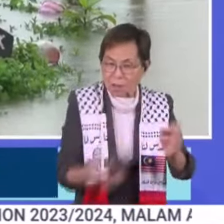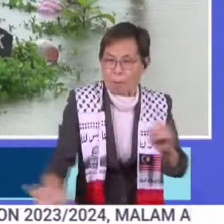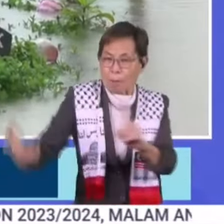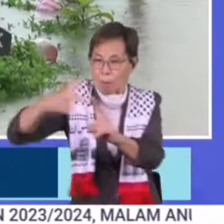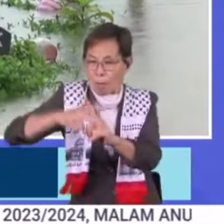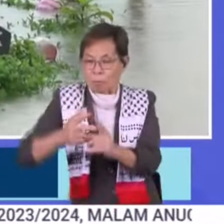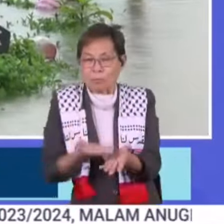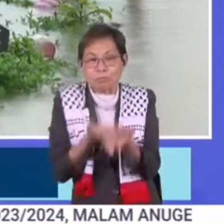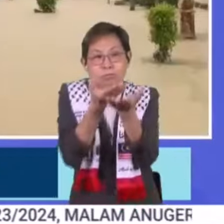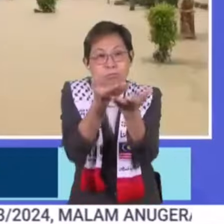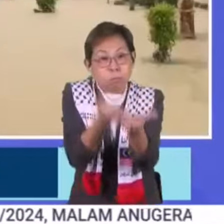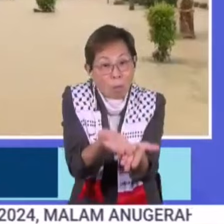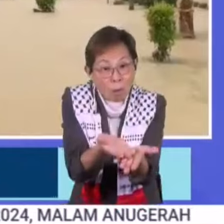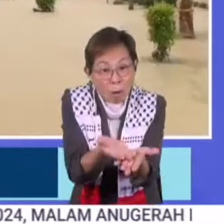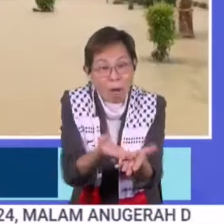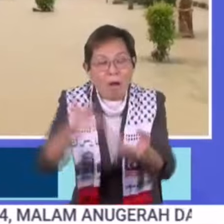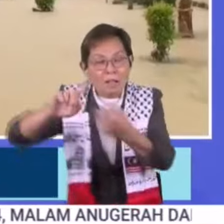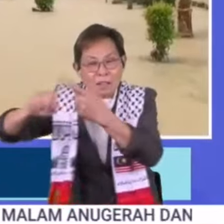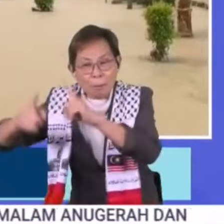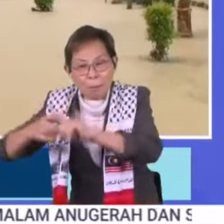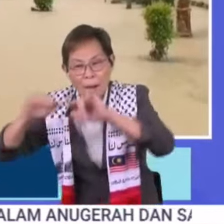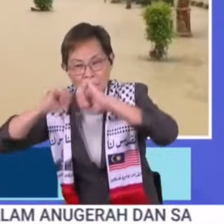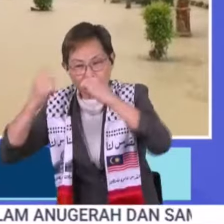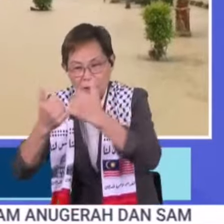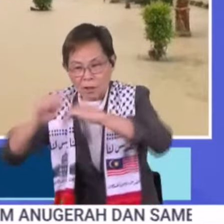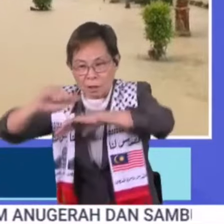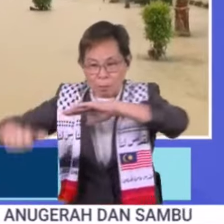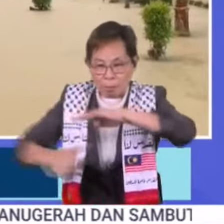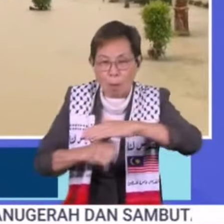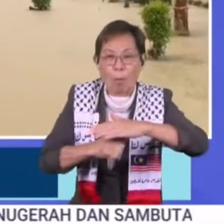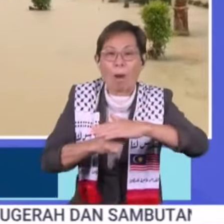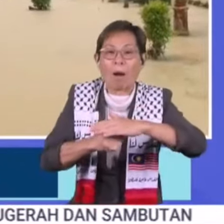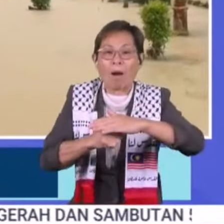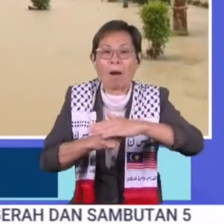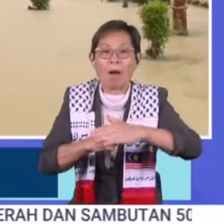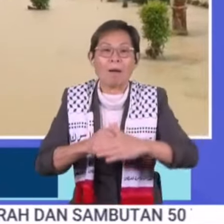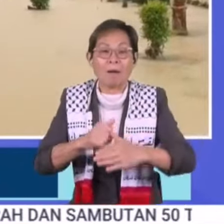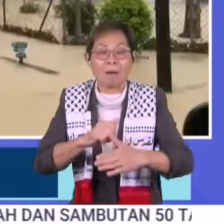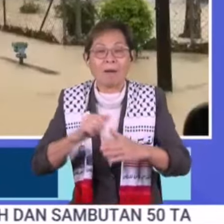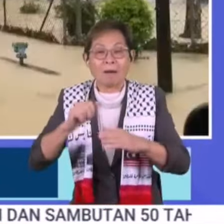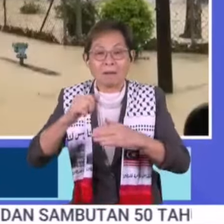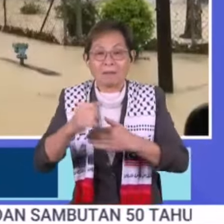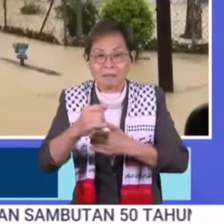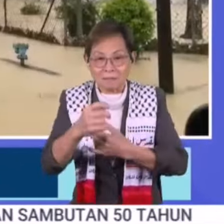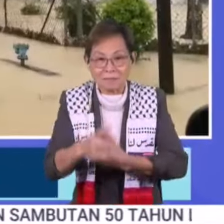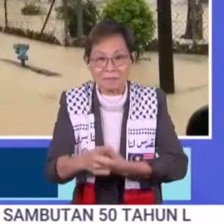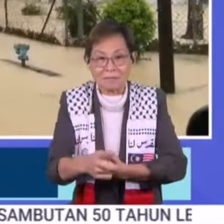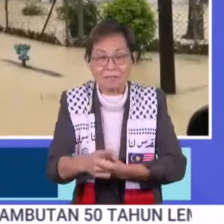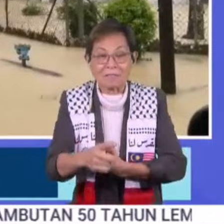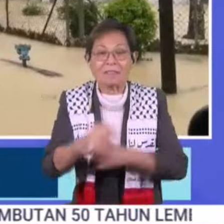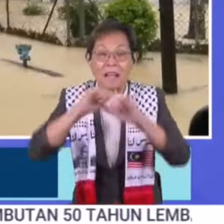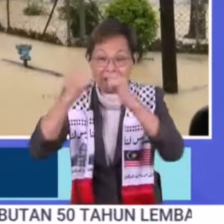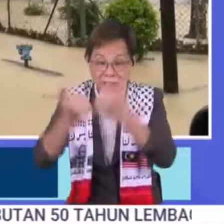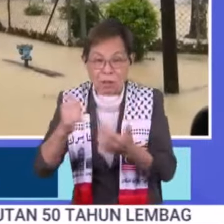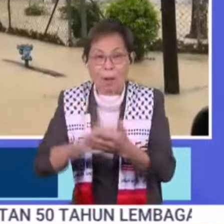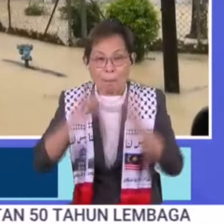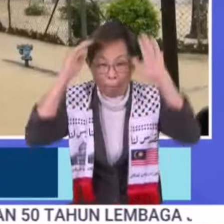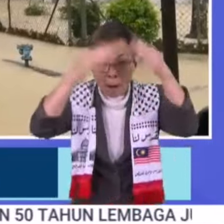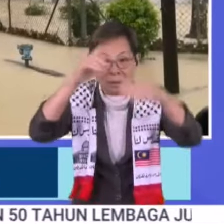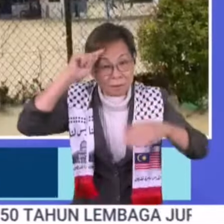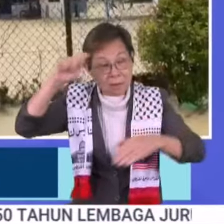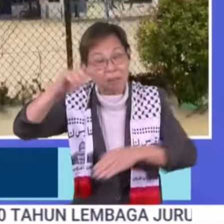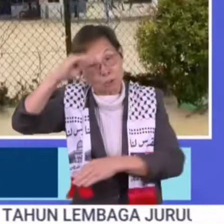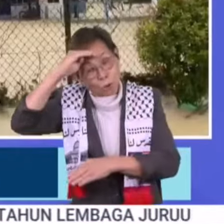permohonan diajukan melalui sahabat agensi di bawah kementerian itu. Ketika ini, beberapa daerah di Pahang, Kelantan,